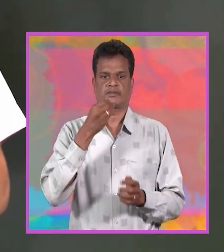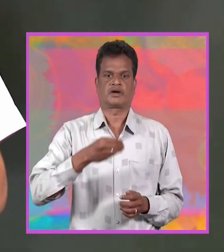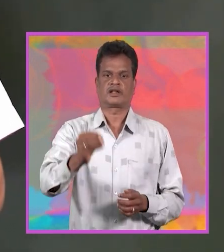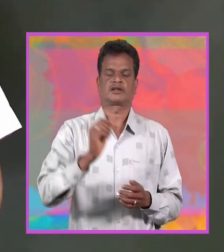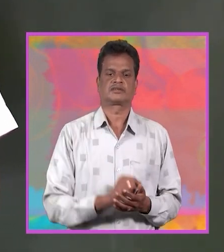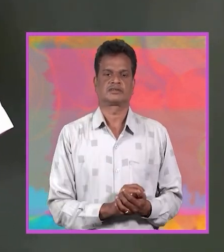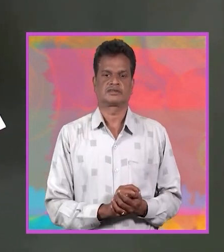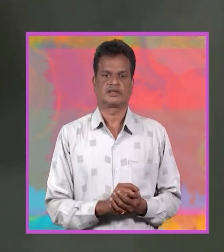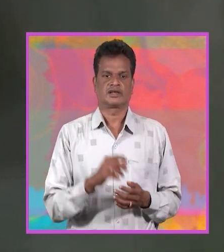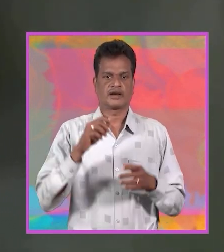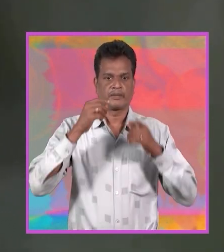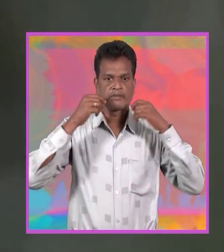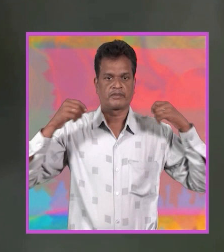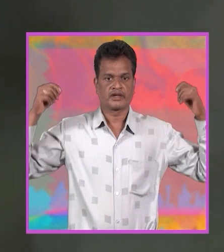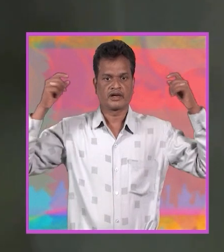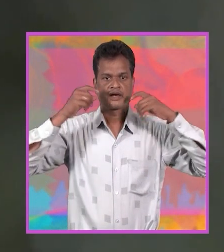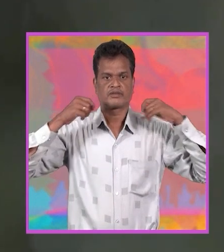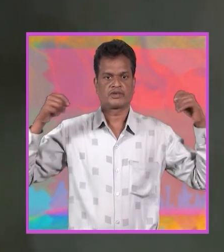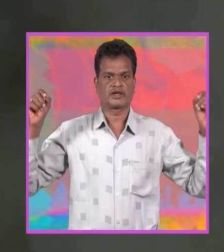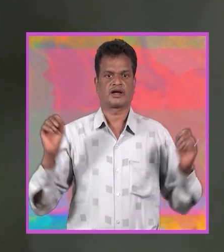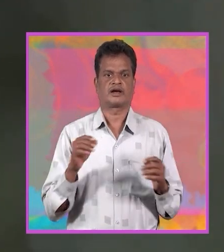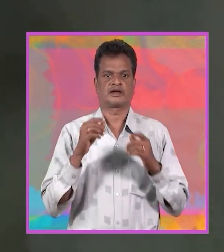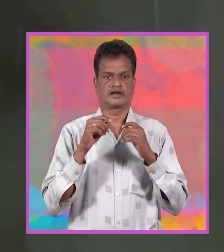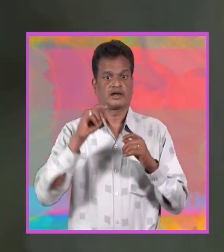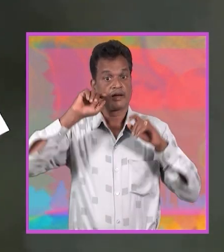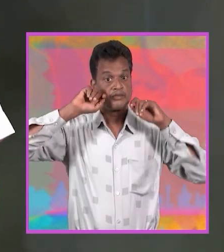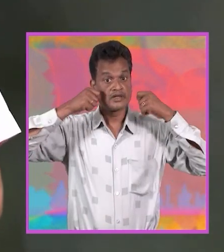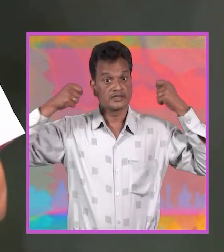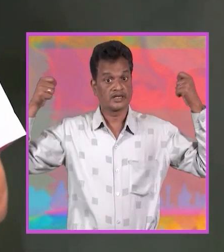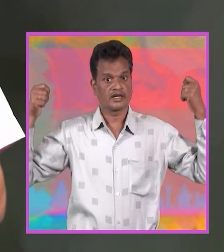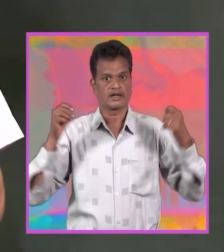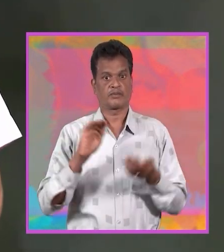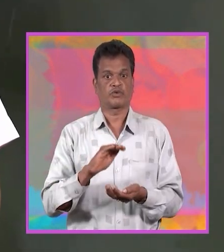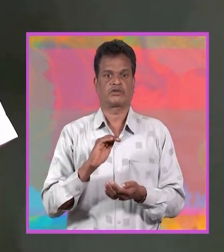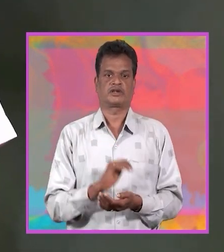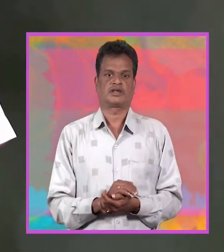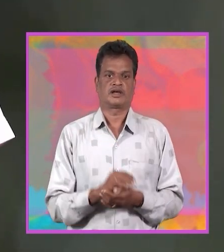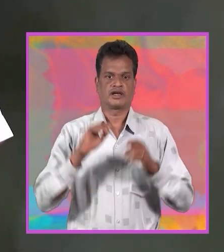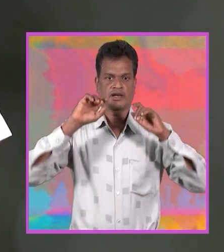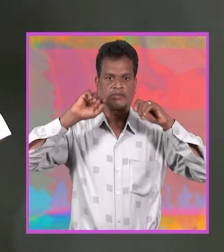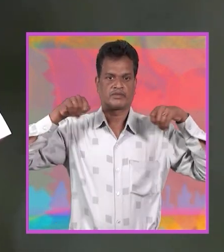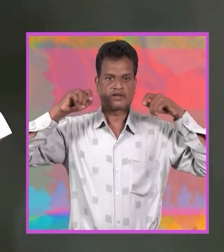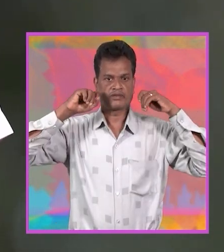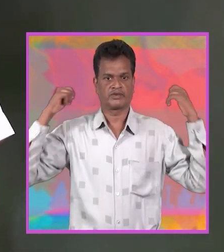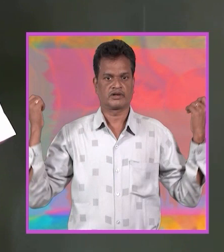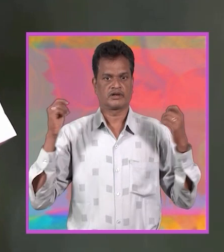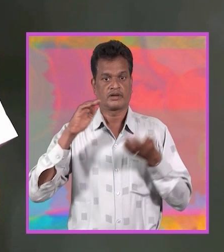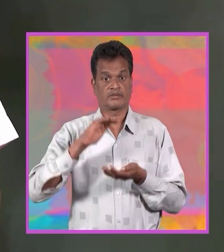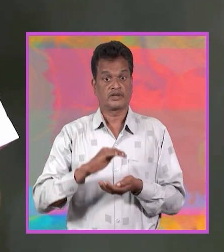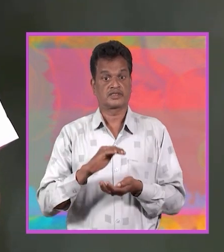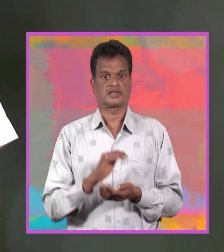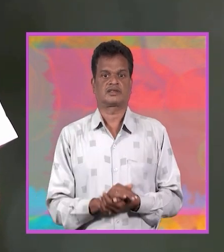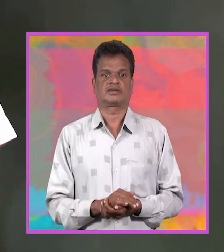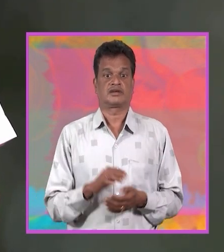கேட்டுக்கொள்கிறேன். மியா மியா பூனைக்குட்டி, மீசக்கார பூனைக்குட்டி, மியா மியா பூனைக்குட்டி,